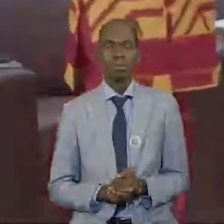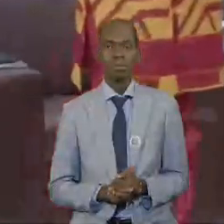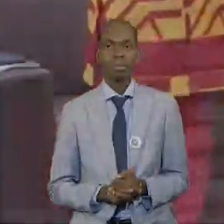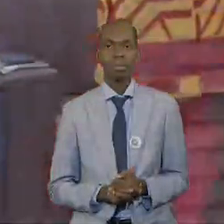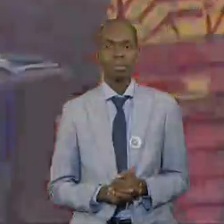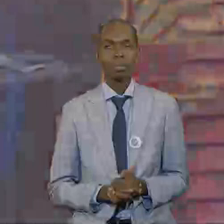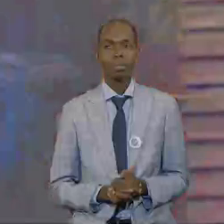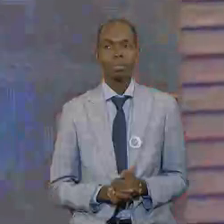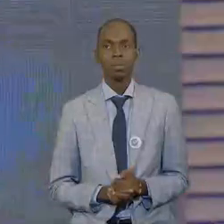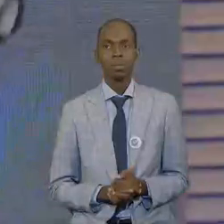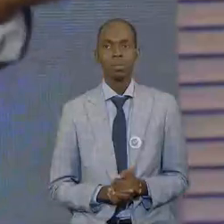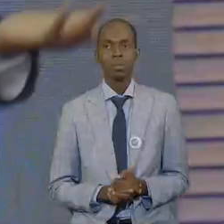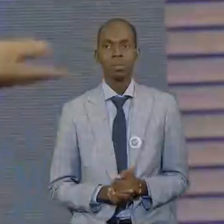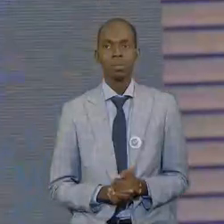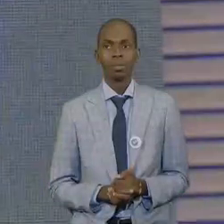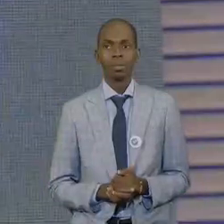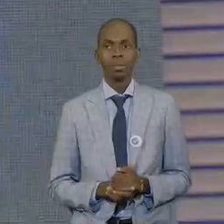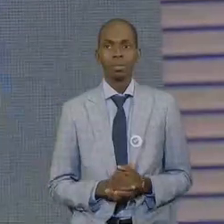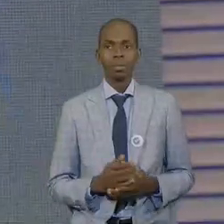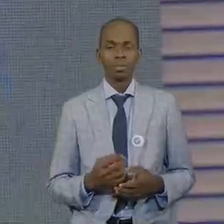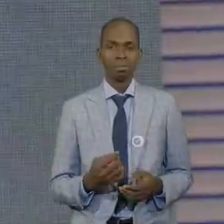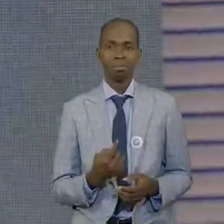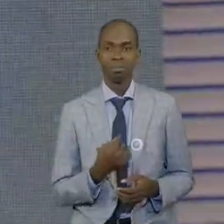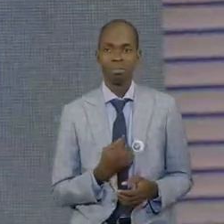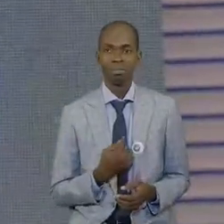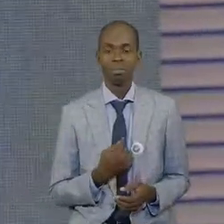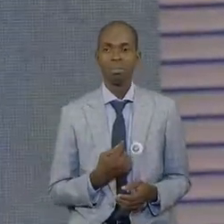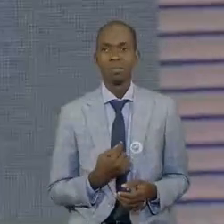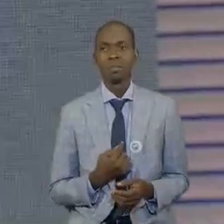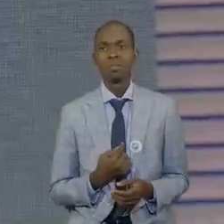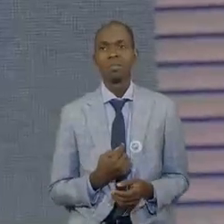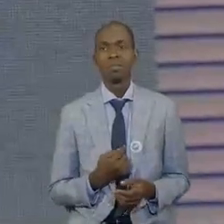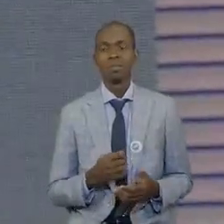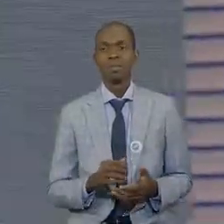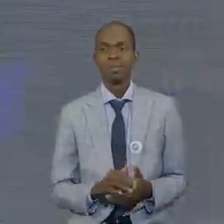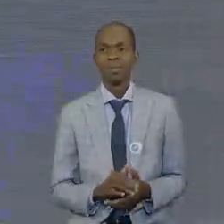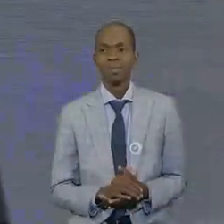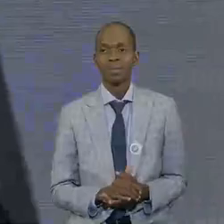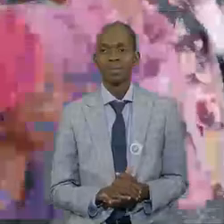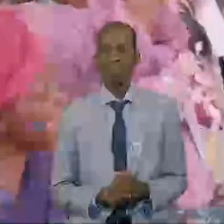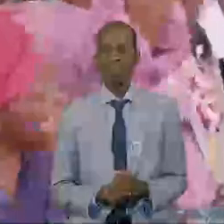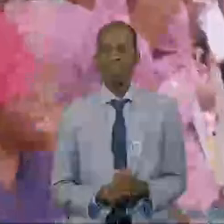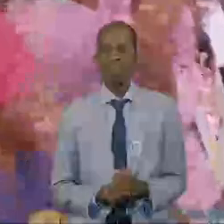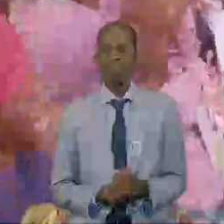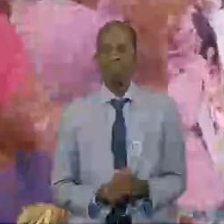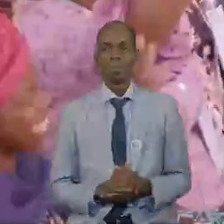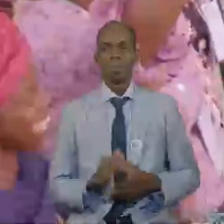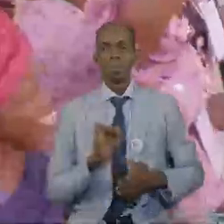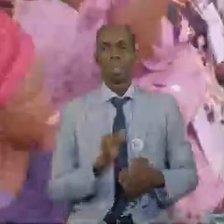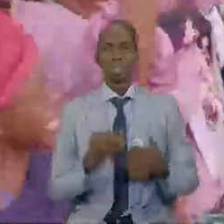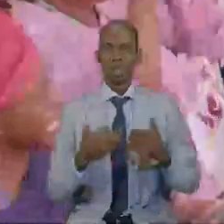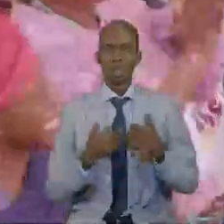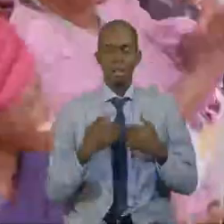Moi? Me? Yeah, les promesses de Dieu. I have the promises of God.